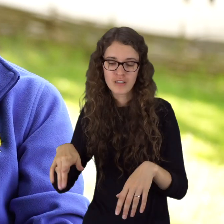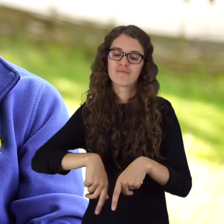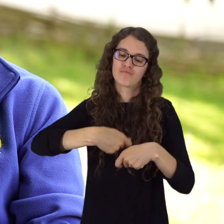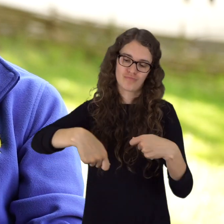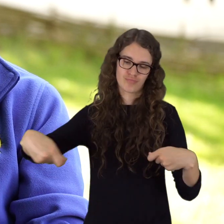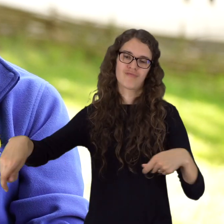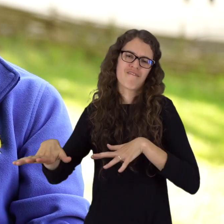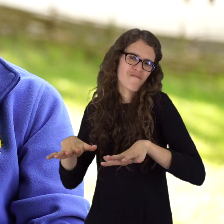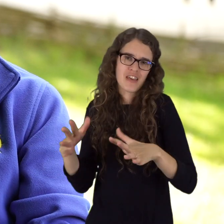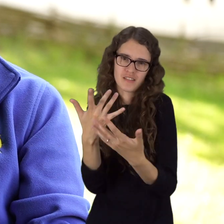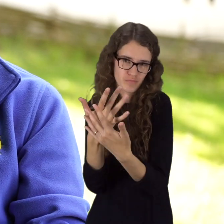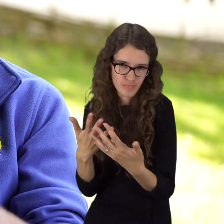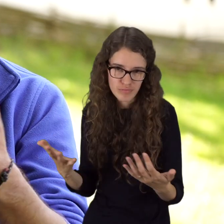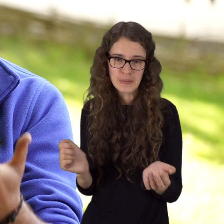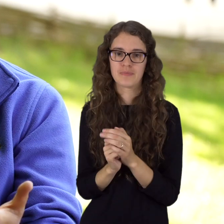veiklas,